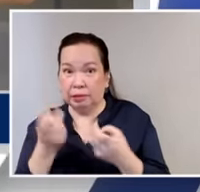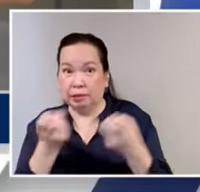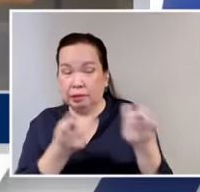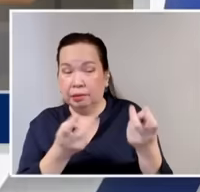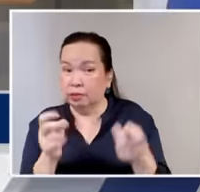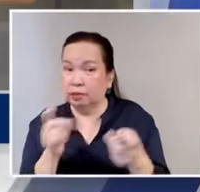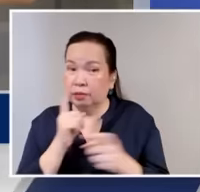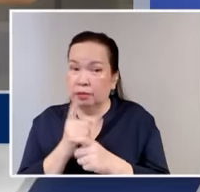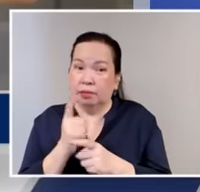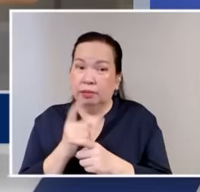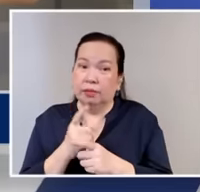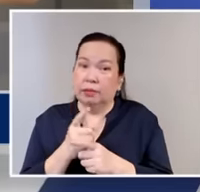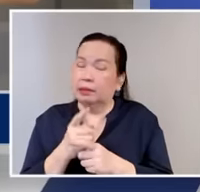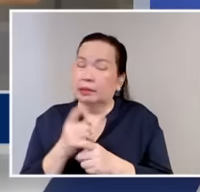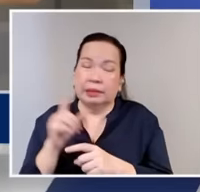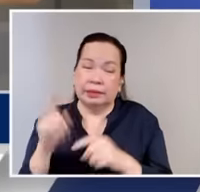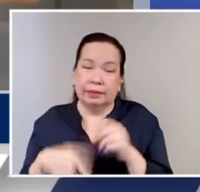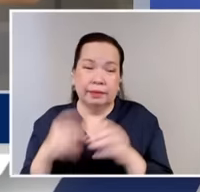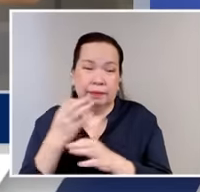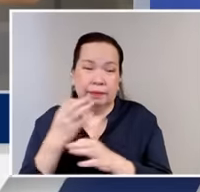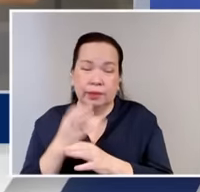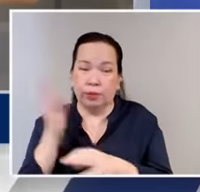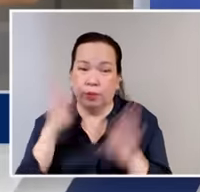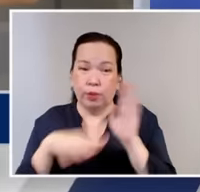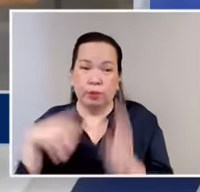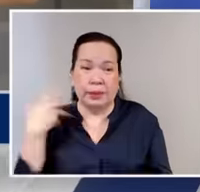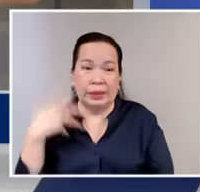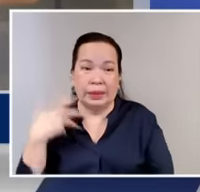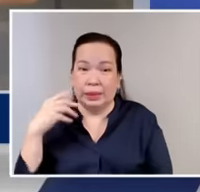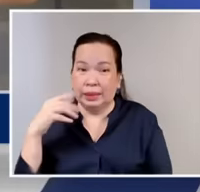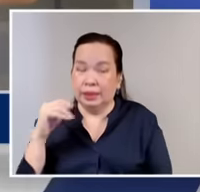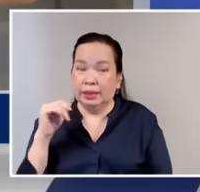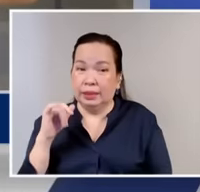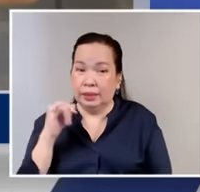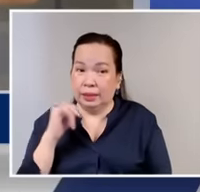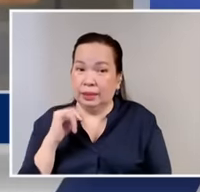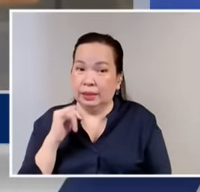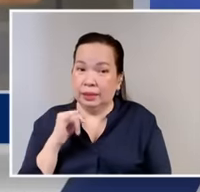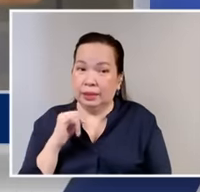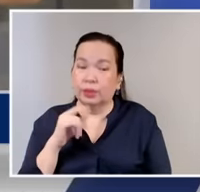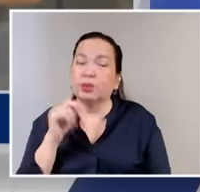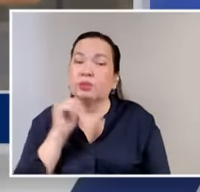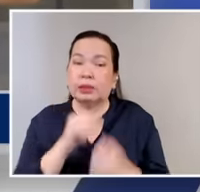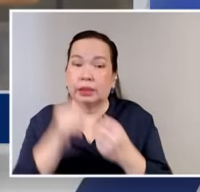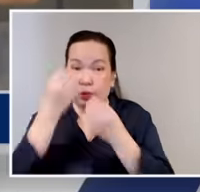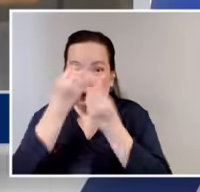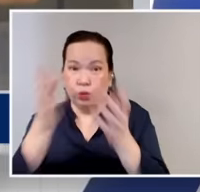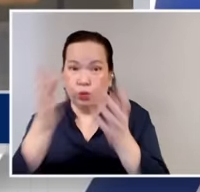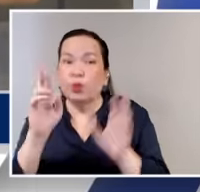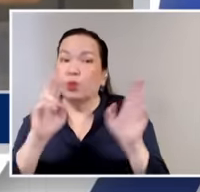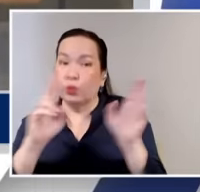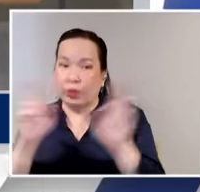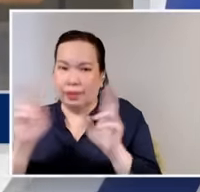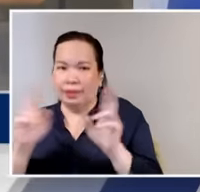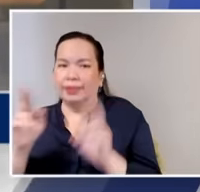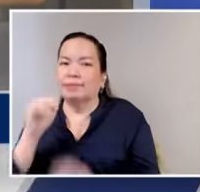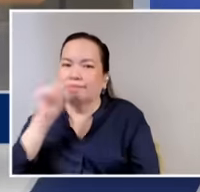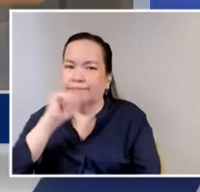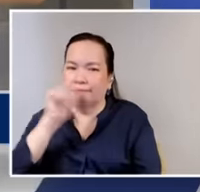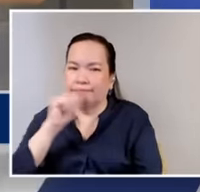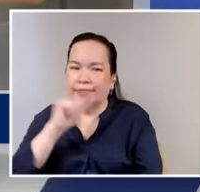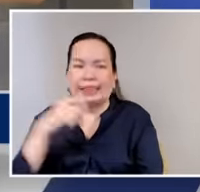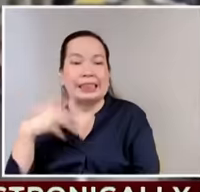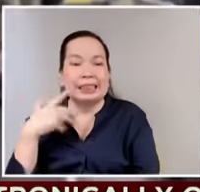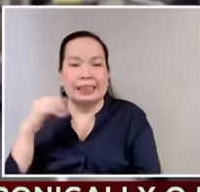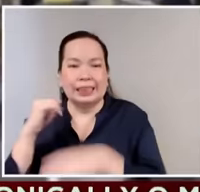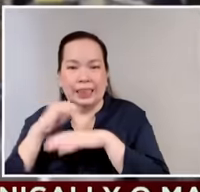makumpuni yung problema sa aircon yung mga pasahero. Talagang, well, expect na magdusa sa init dyan sa mga airports.